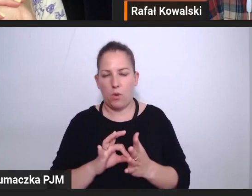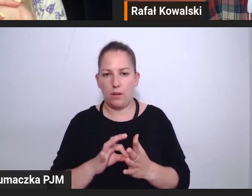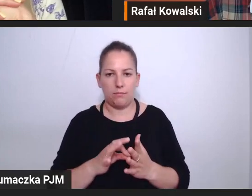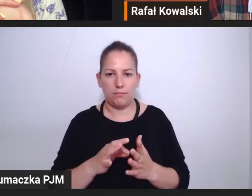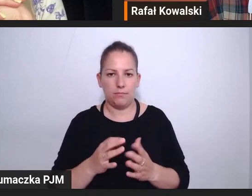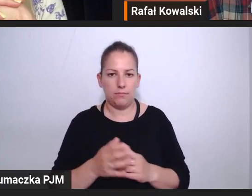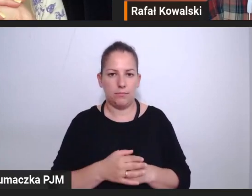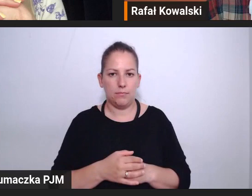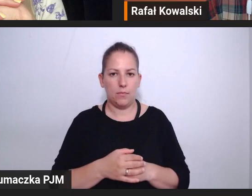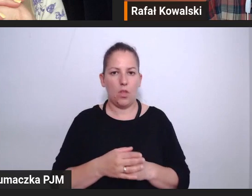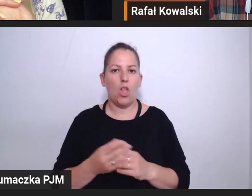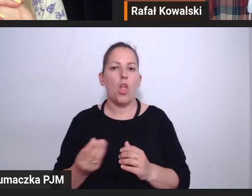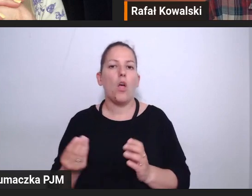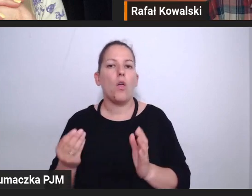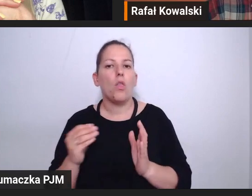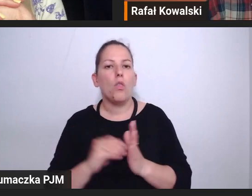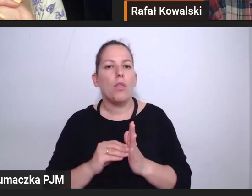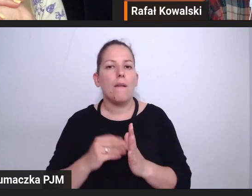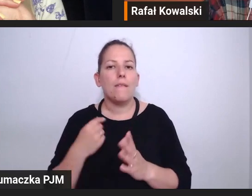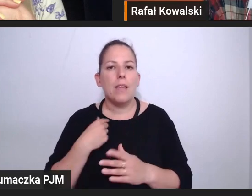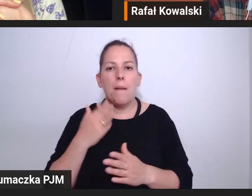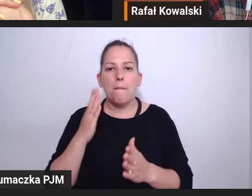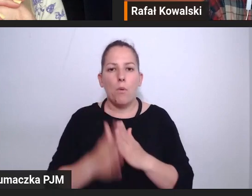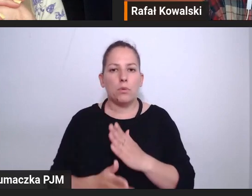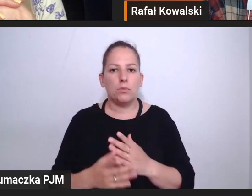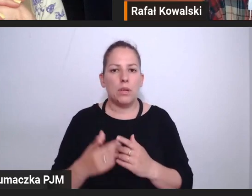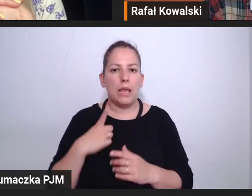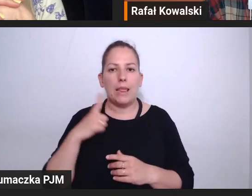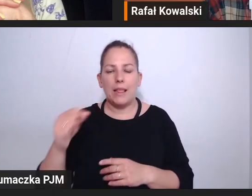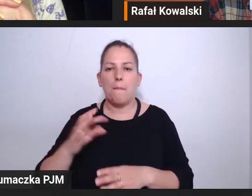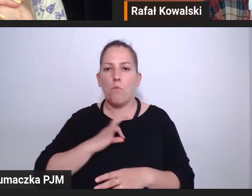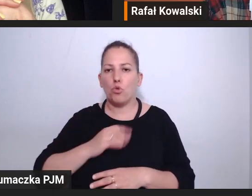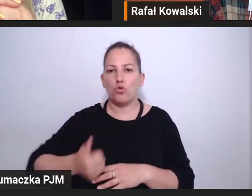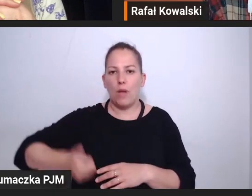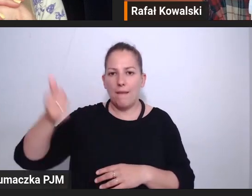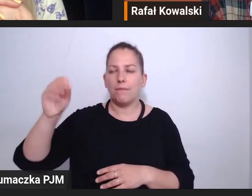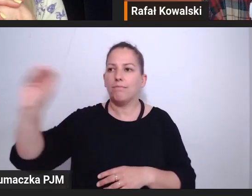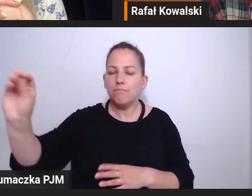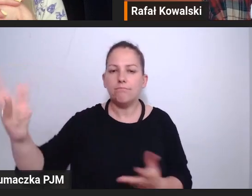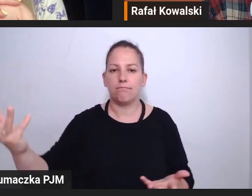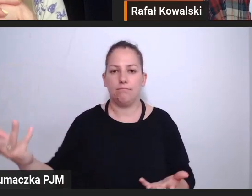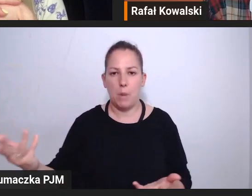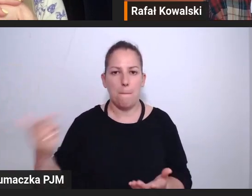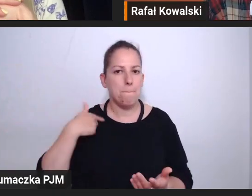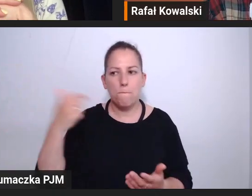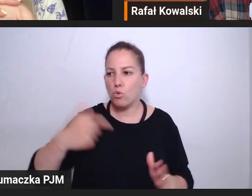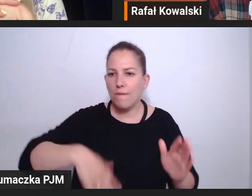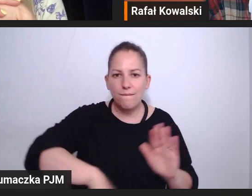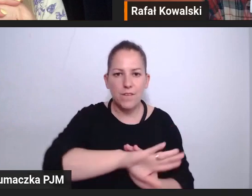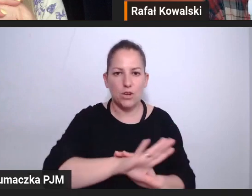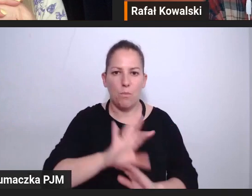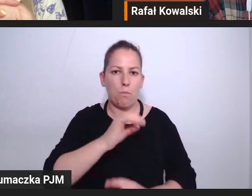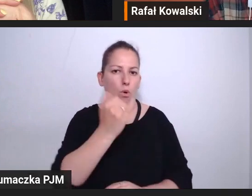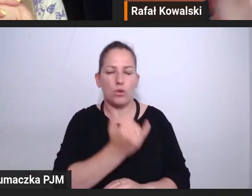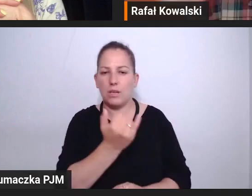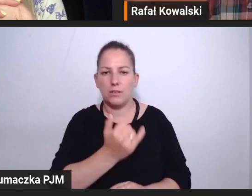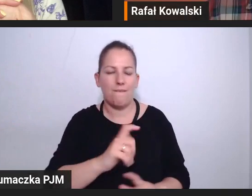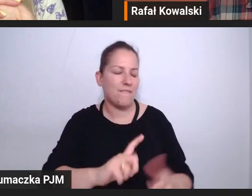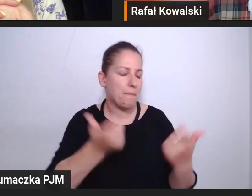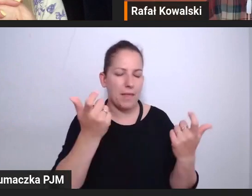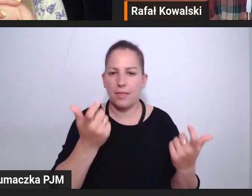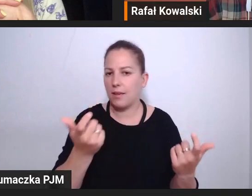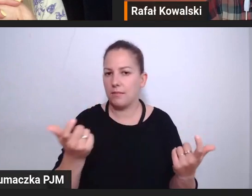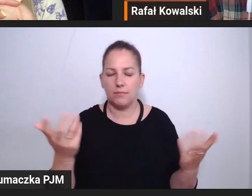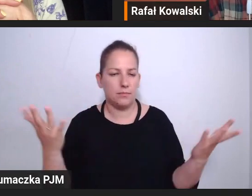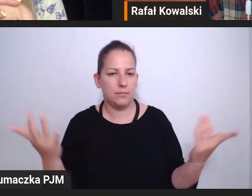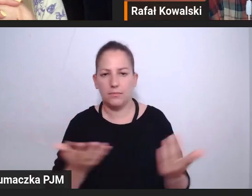niepotrzebna jest żadna dodatkowa formalizacja, że ja po prostu idę do mojego szefa i mówię, muszę wyjść, bo dziecko, wypadek albo